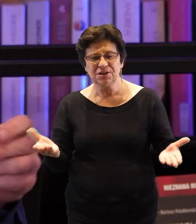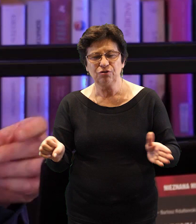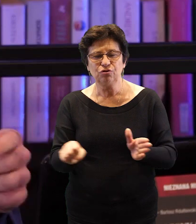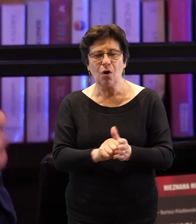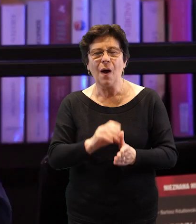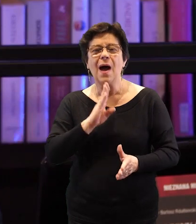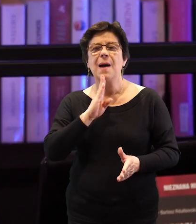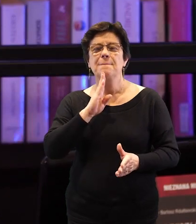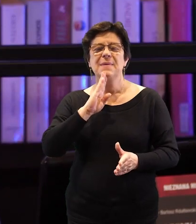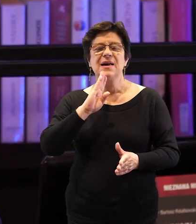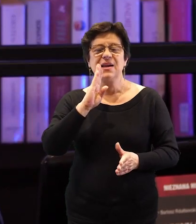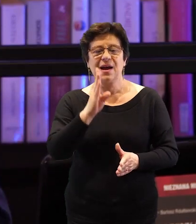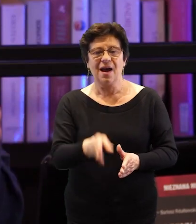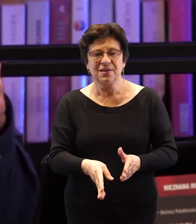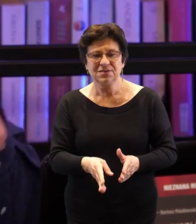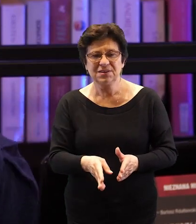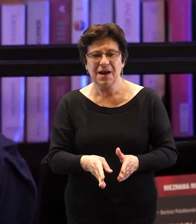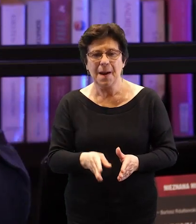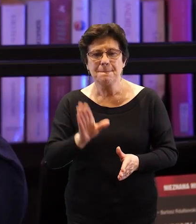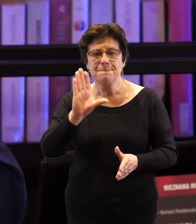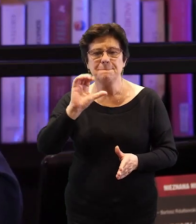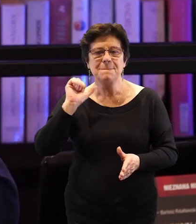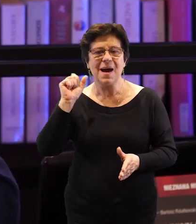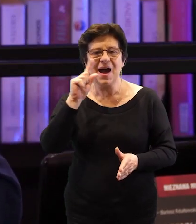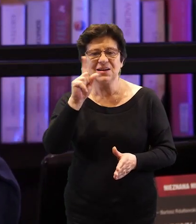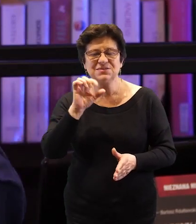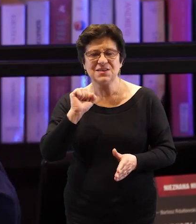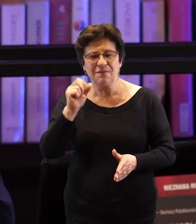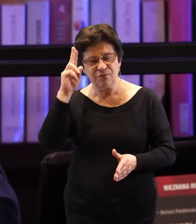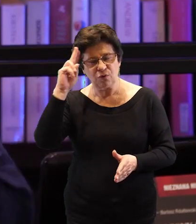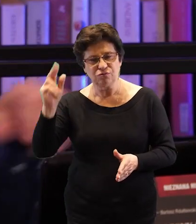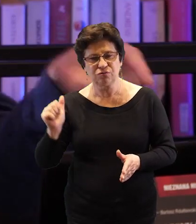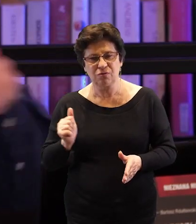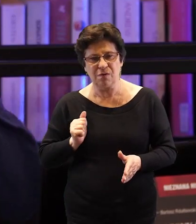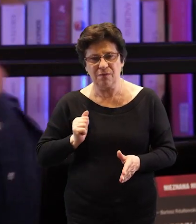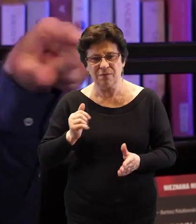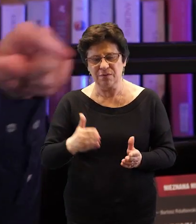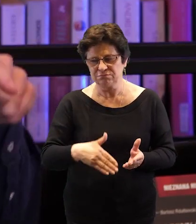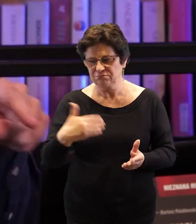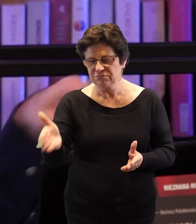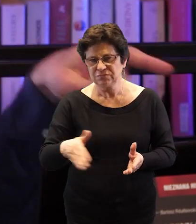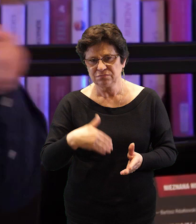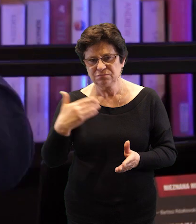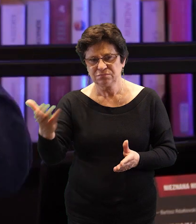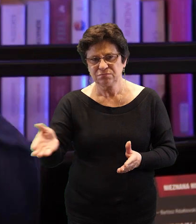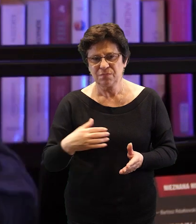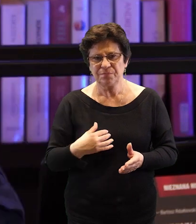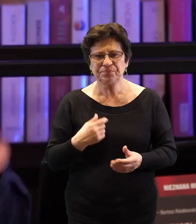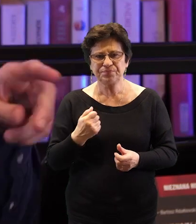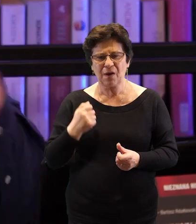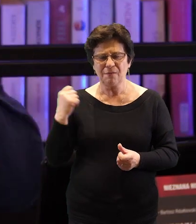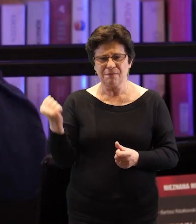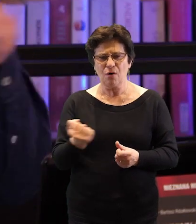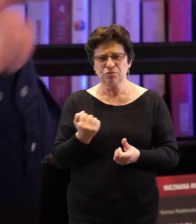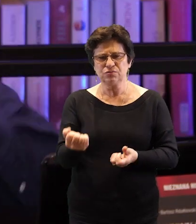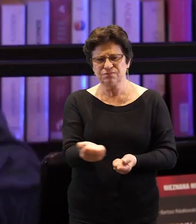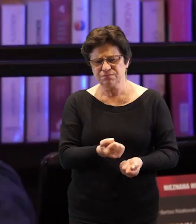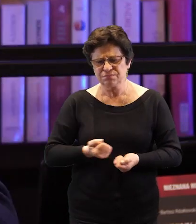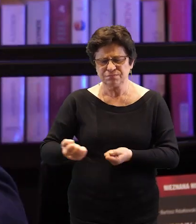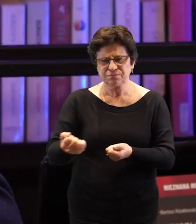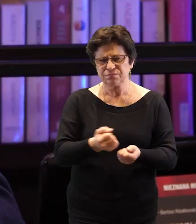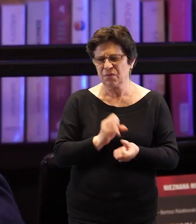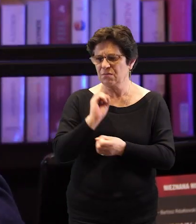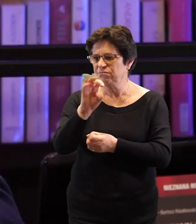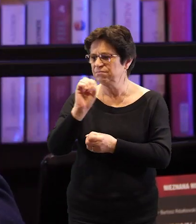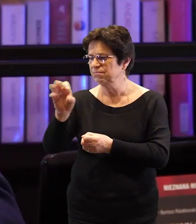To był Niemiec, który po wojnie Amerykanom, wojskom okupacyjnym, dostarczał gazety. Woził i te gazety